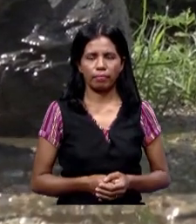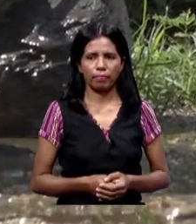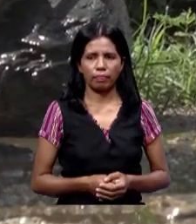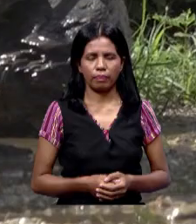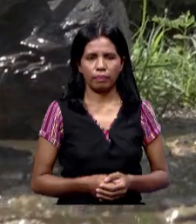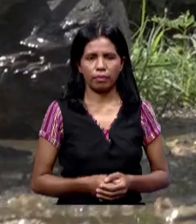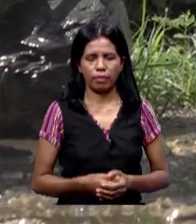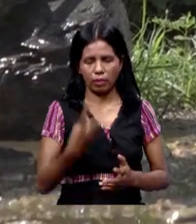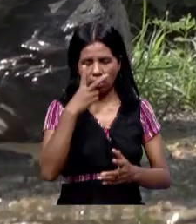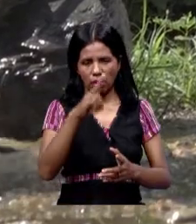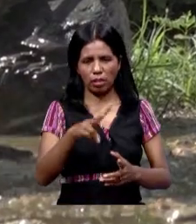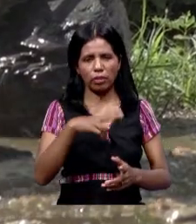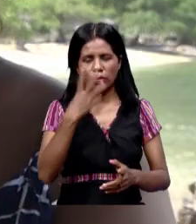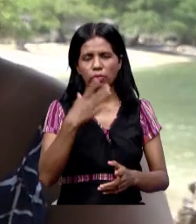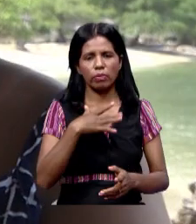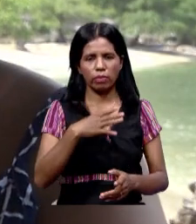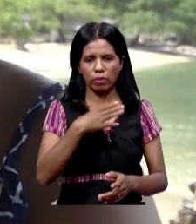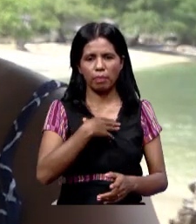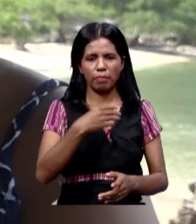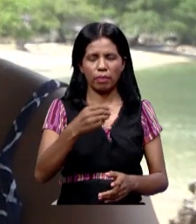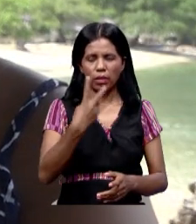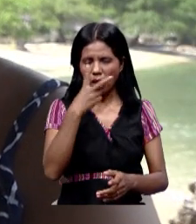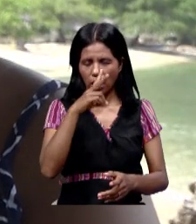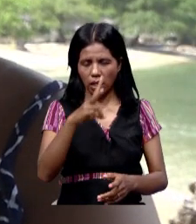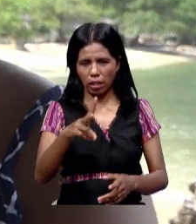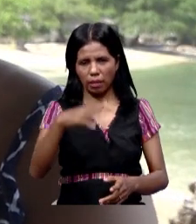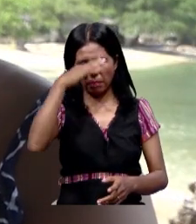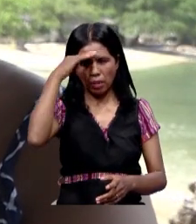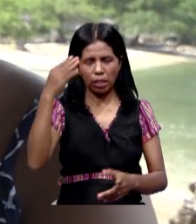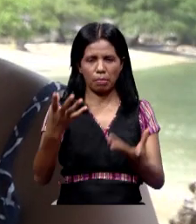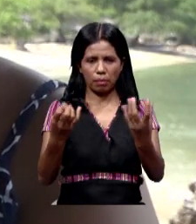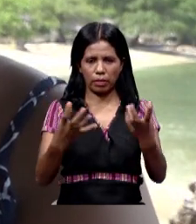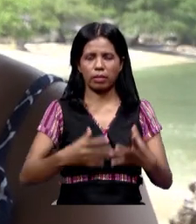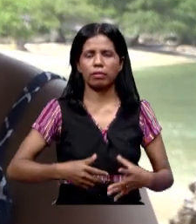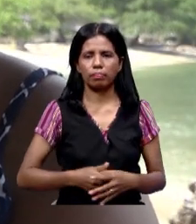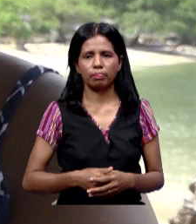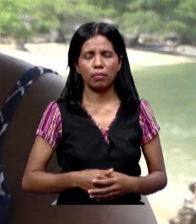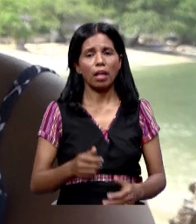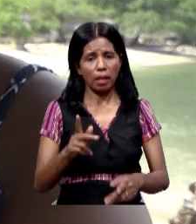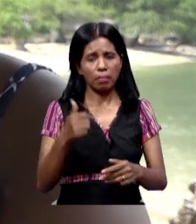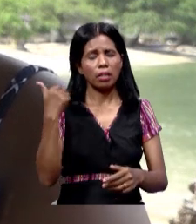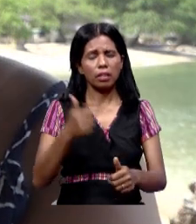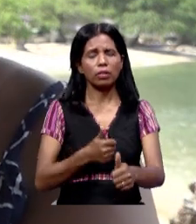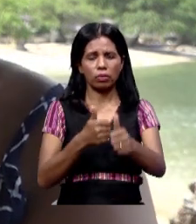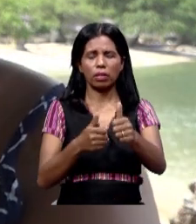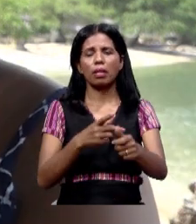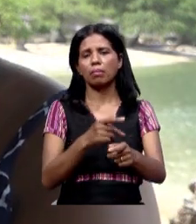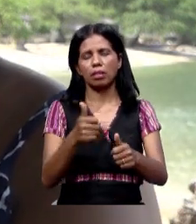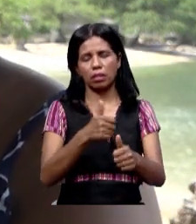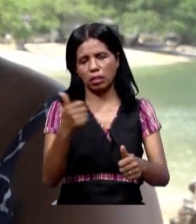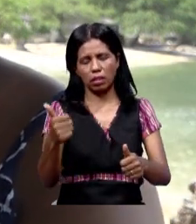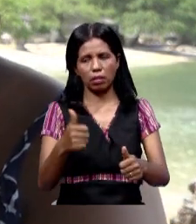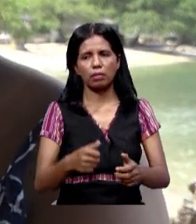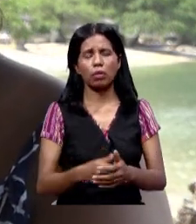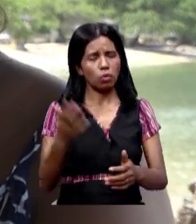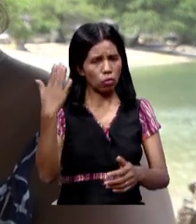dia sangat sana lekar setelah dia. Kalau am kuliah hal tuir bal hal tuir ne, sila sibuk dah. Uluk security